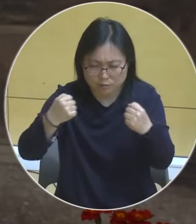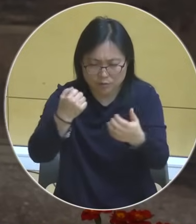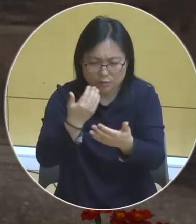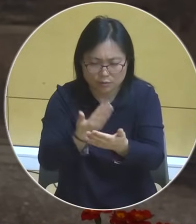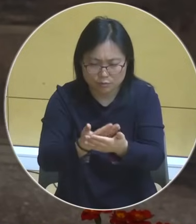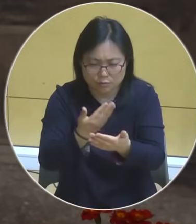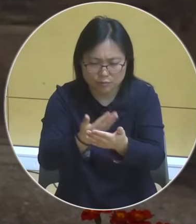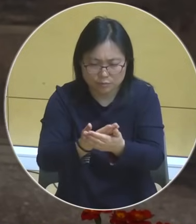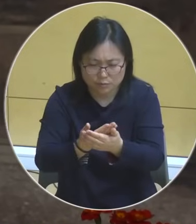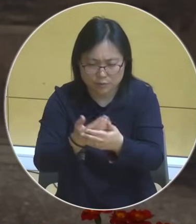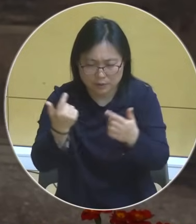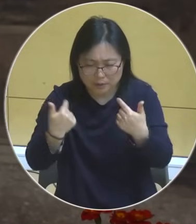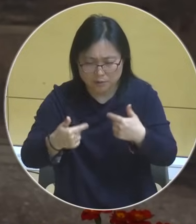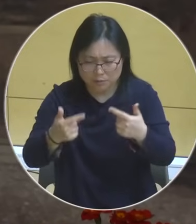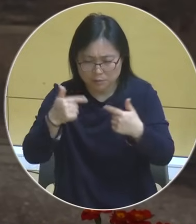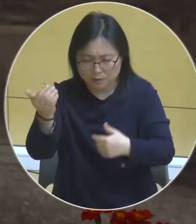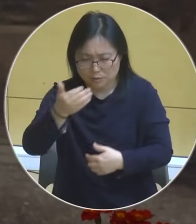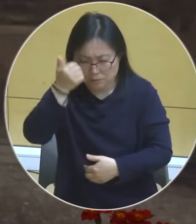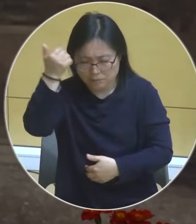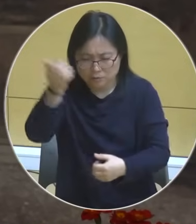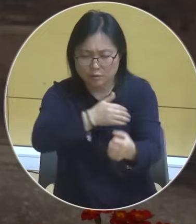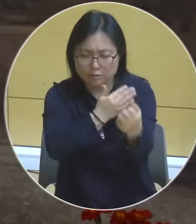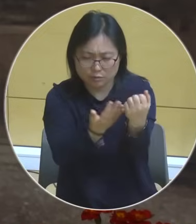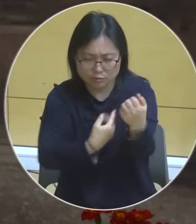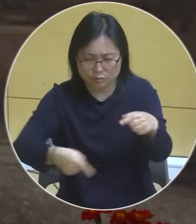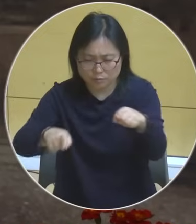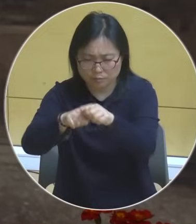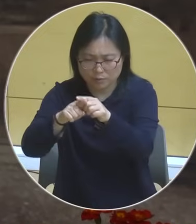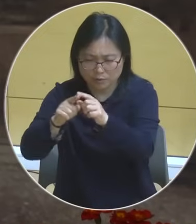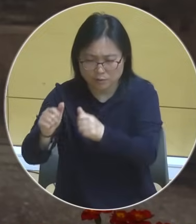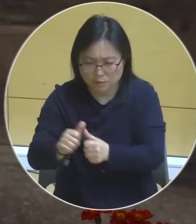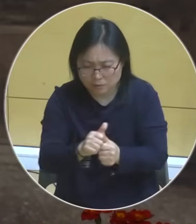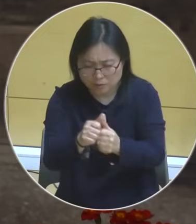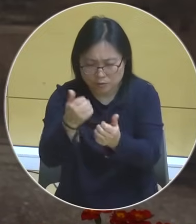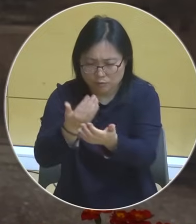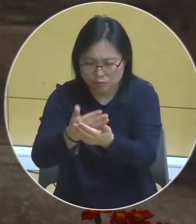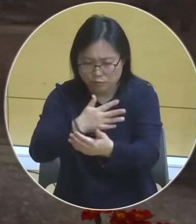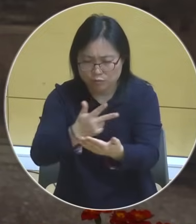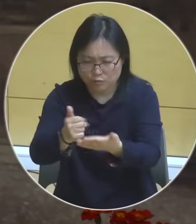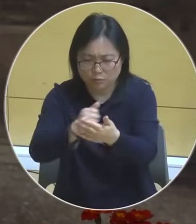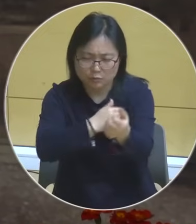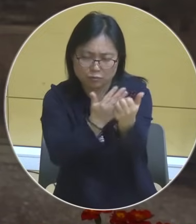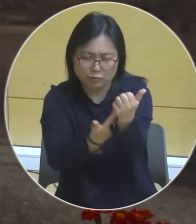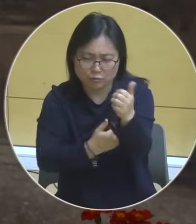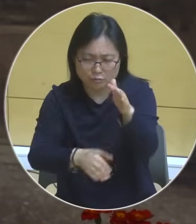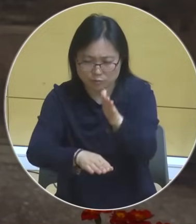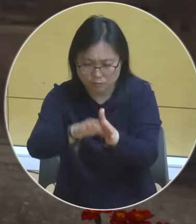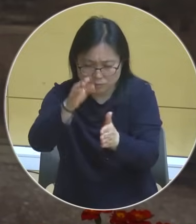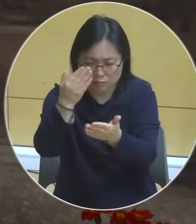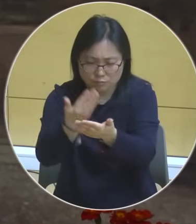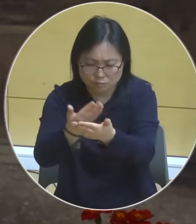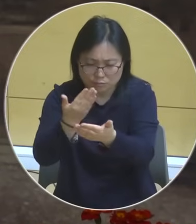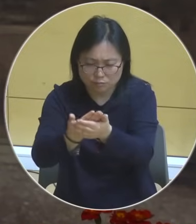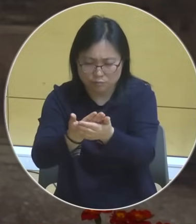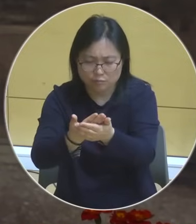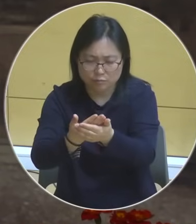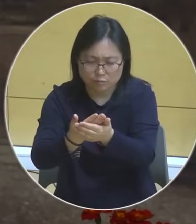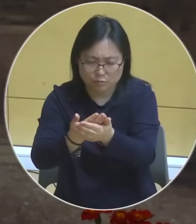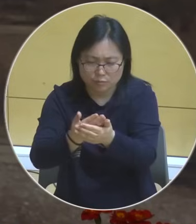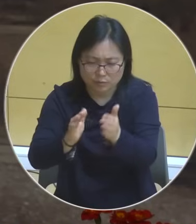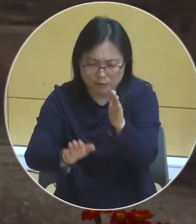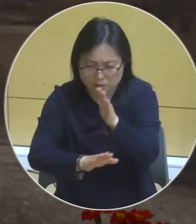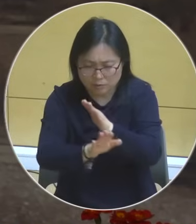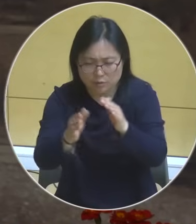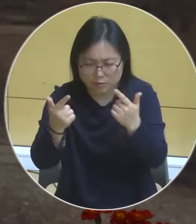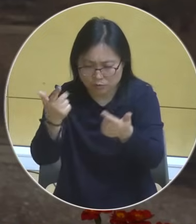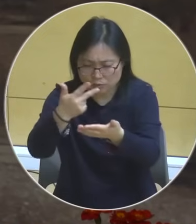기도드립니다. 날마다 성령의 능력으로 함께하여 주시어 주의 권능으로 채워주옵시기를 기도드립니다.